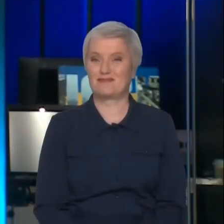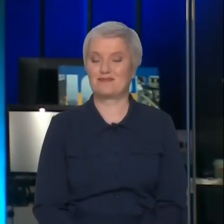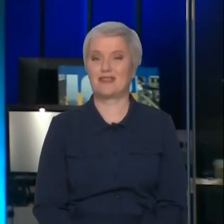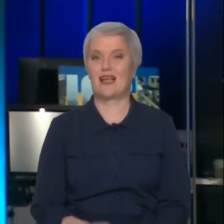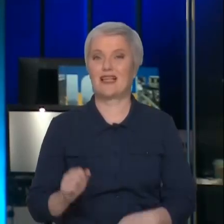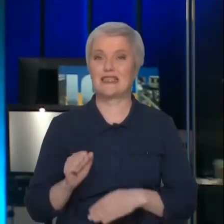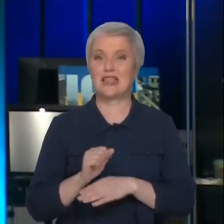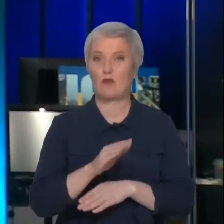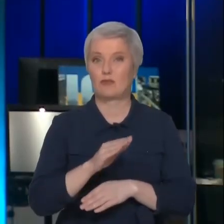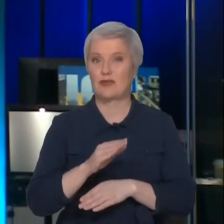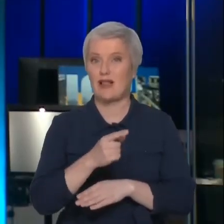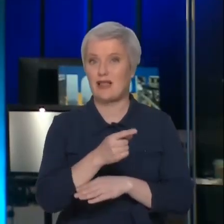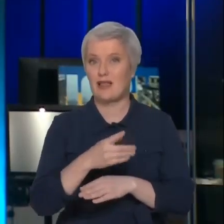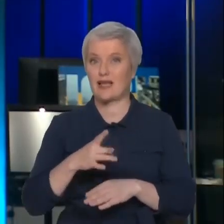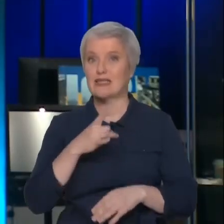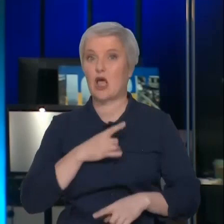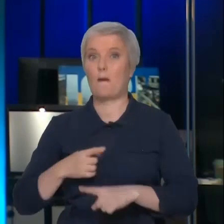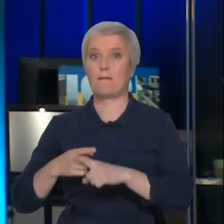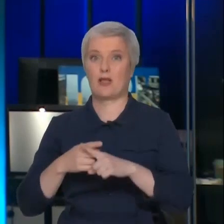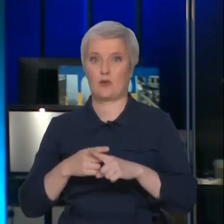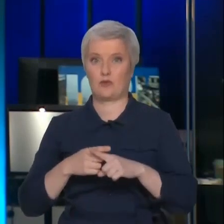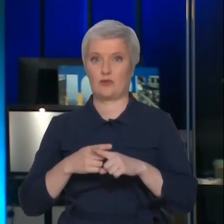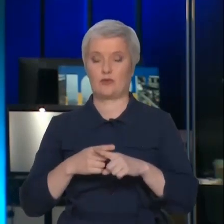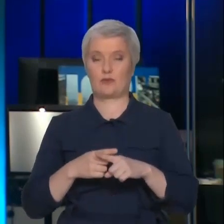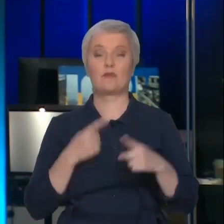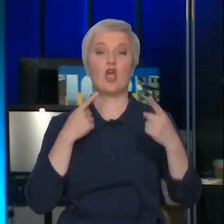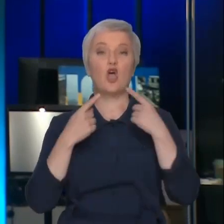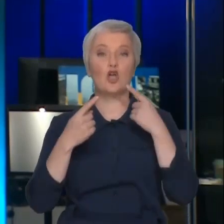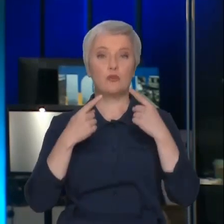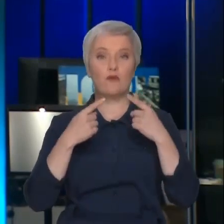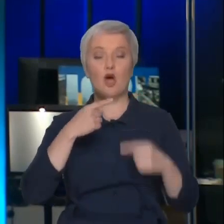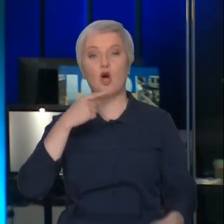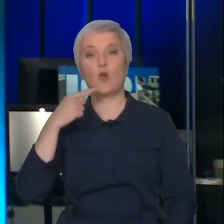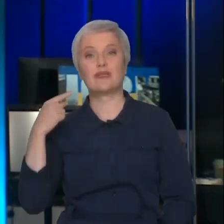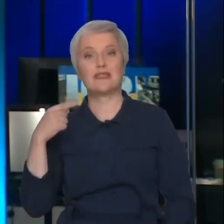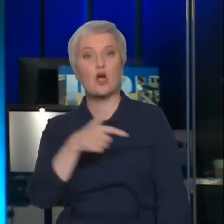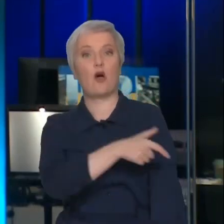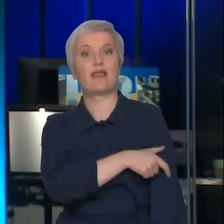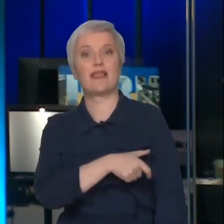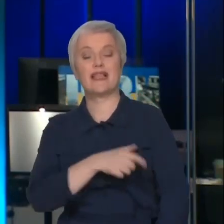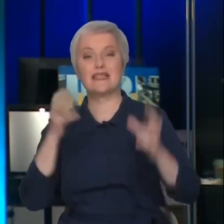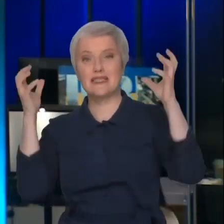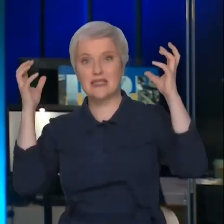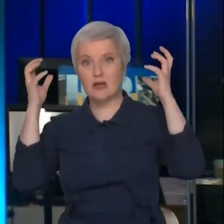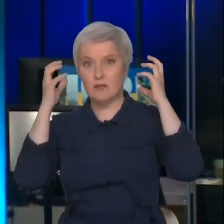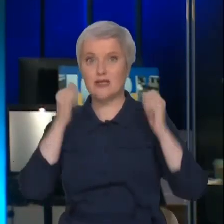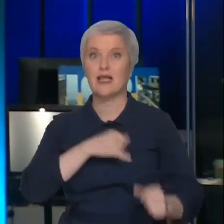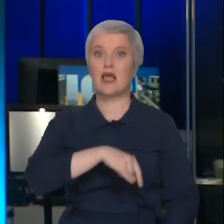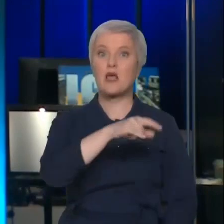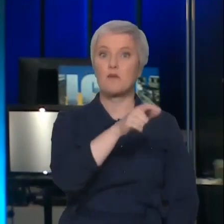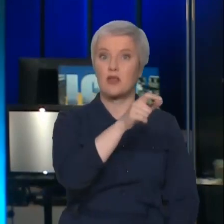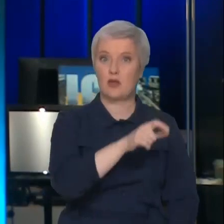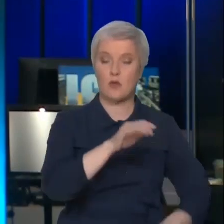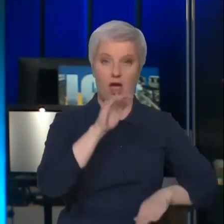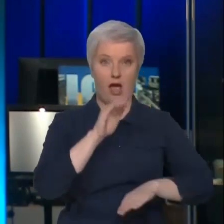Запускали ракети з Білорусі. Розмову російського диспетчера з пілотами, що здійснювали обстріли по Україні, оприлюднили на каналі «Білоруський